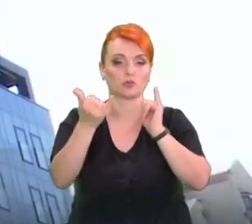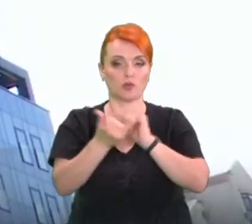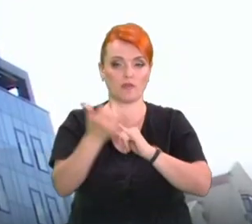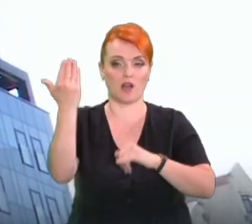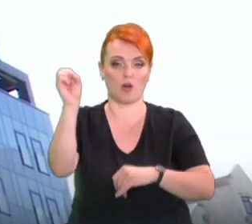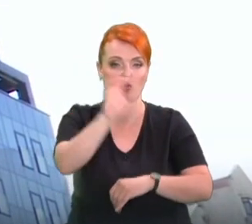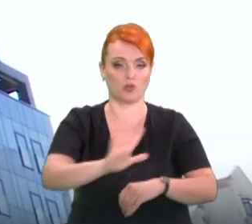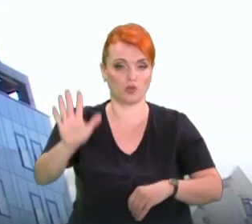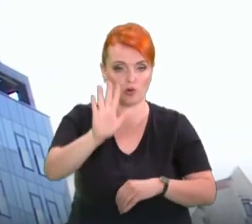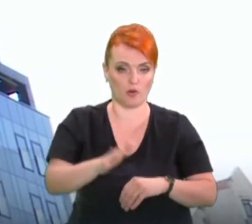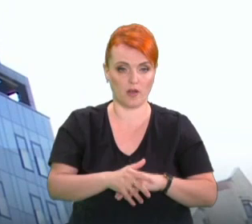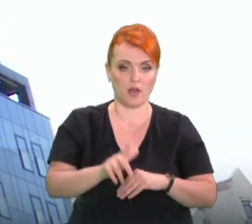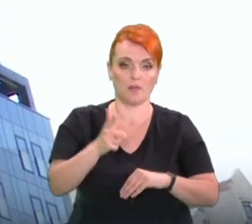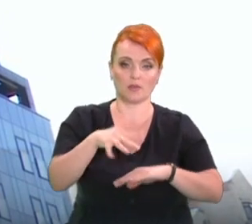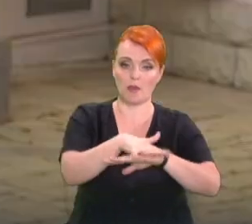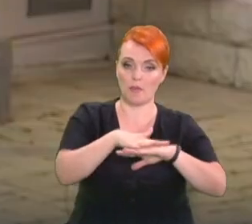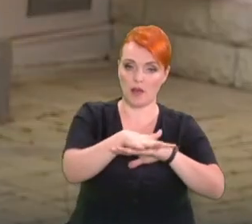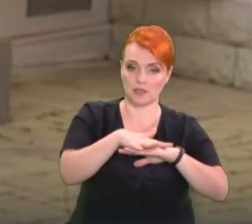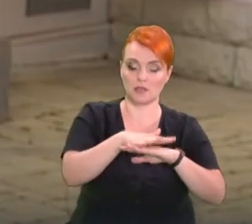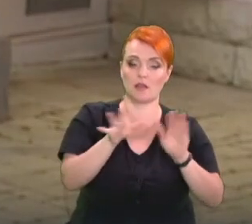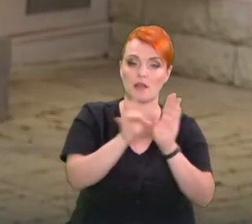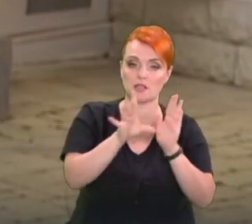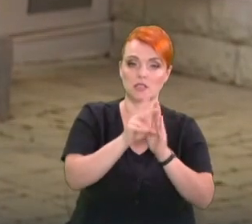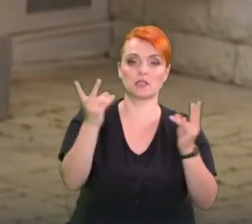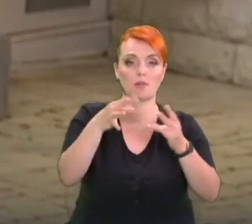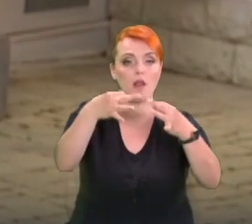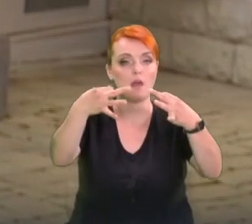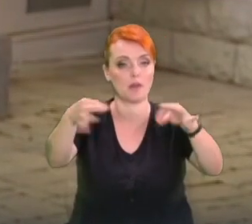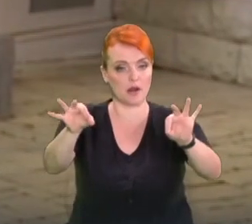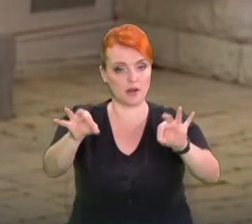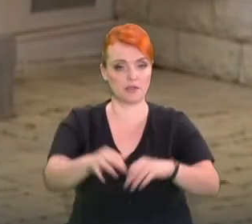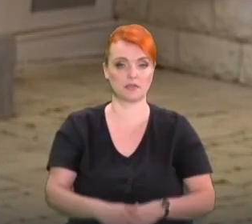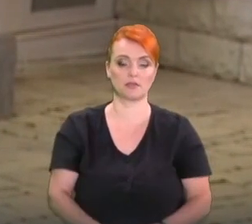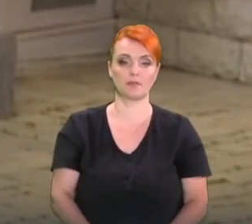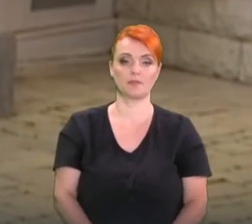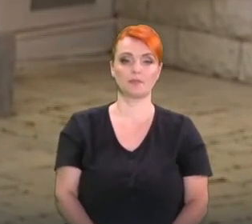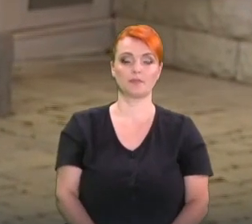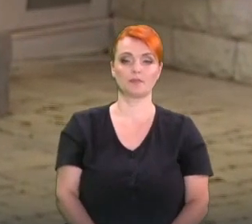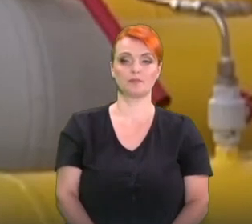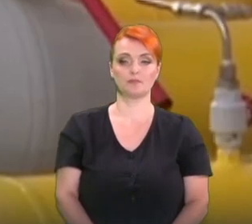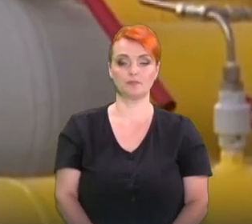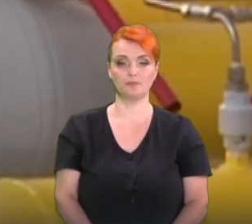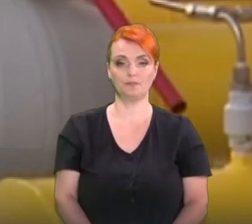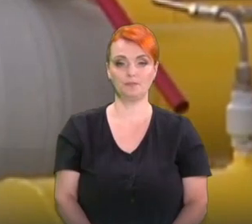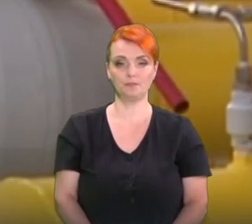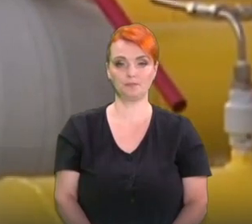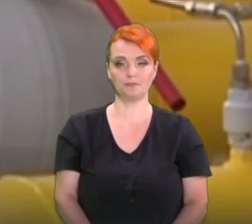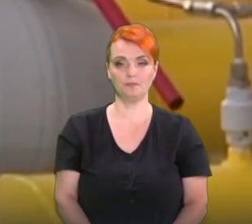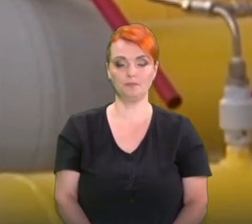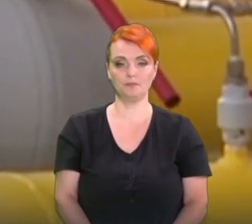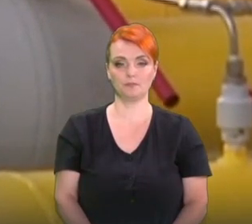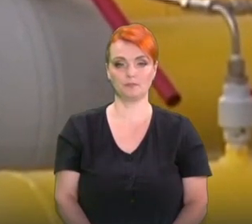care prevede că piața de energie trebuie liberalizată, iar activitățile de producere, transport și furnizare separate.